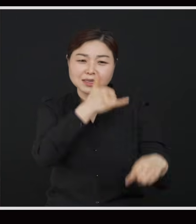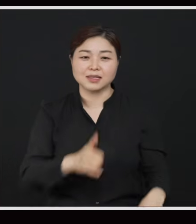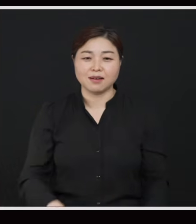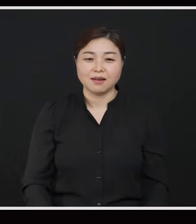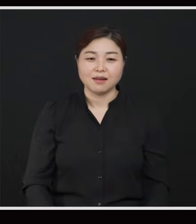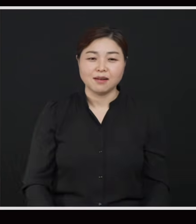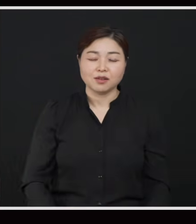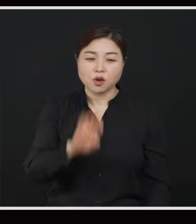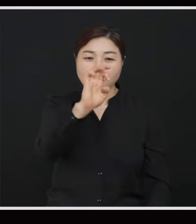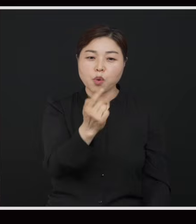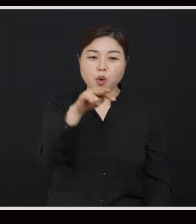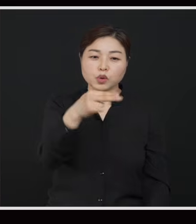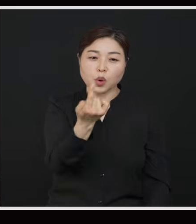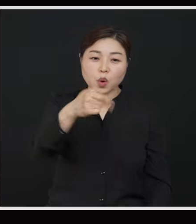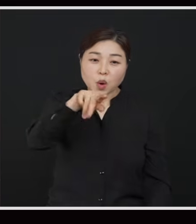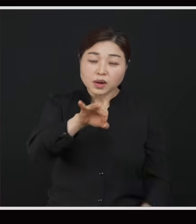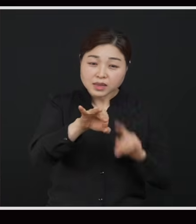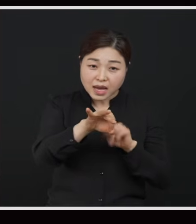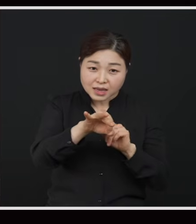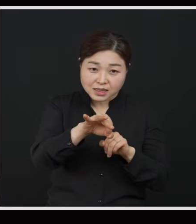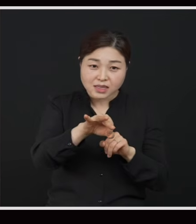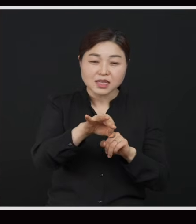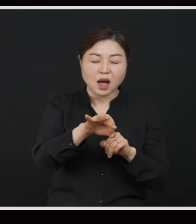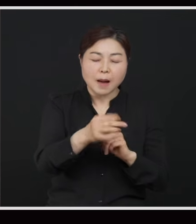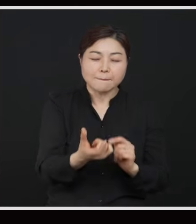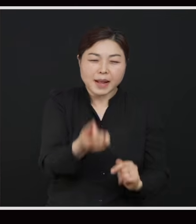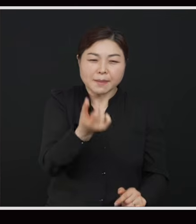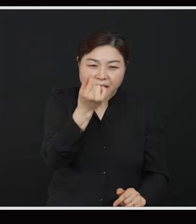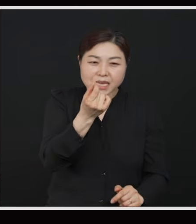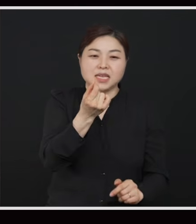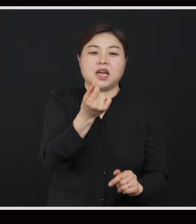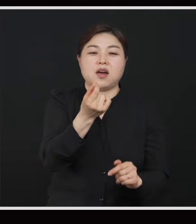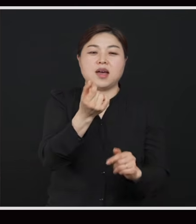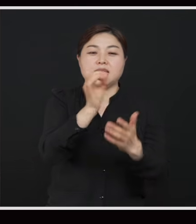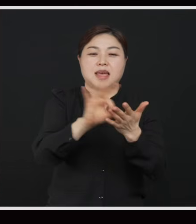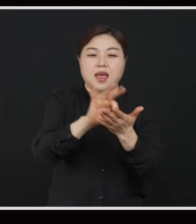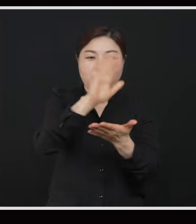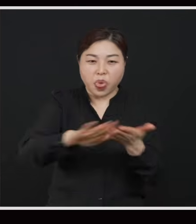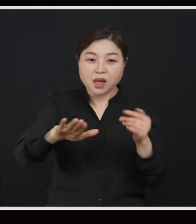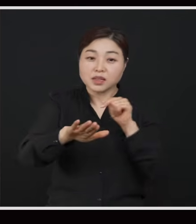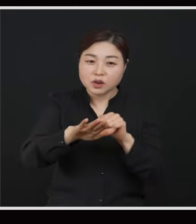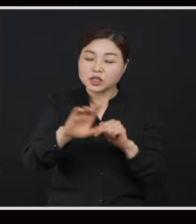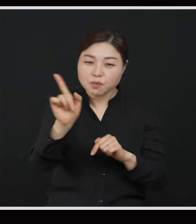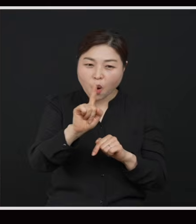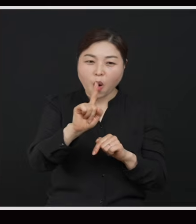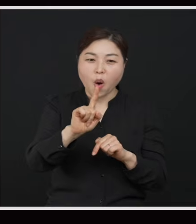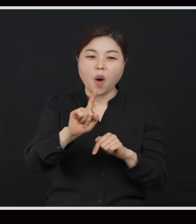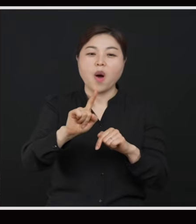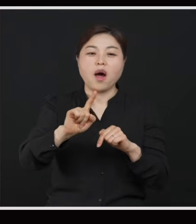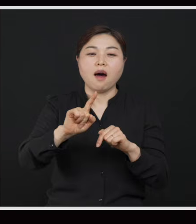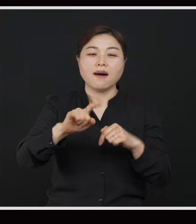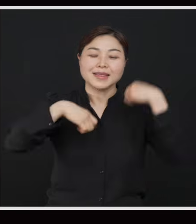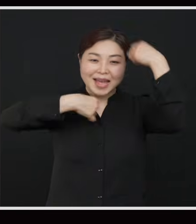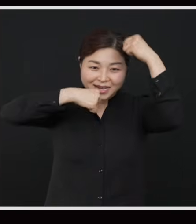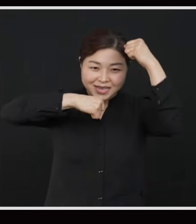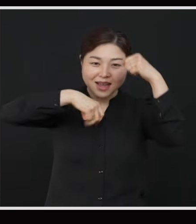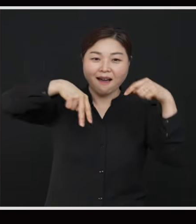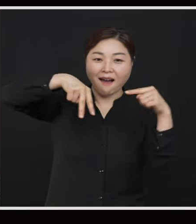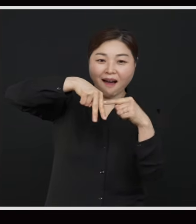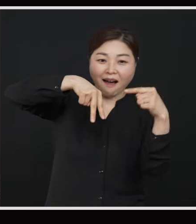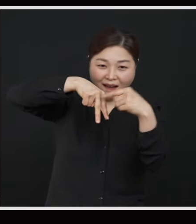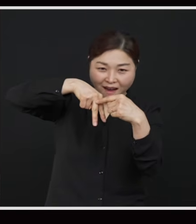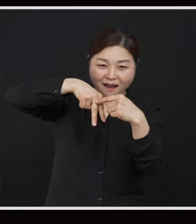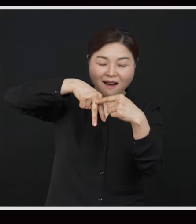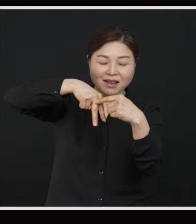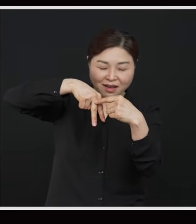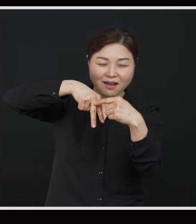많이 없앨 수 있는 근육들이, 제일 빨리 키울 수 있는 근육들이 다리 근육이다. 그리고 다리에서도 제일